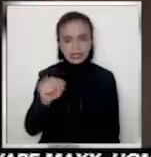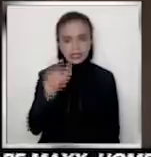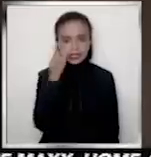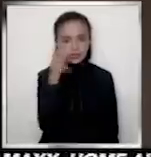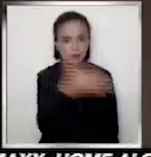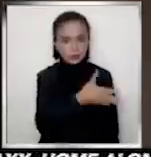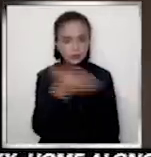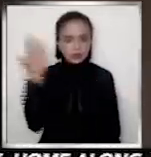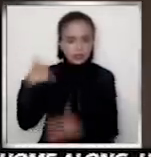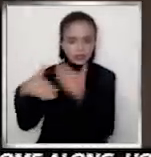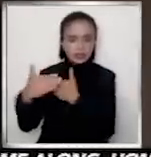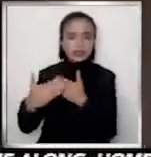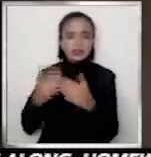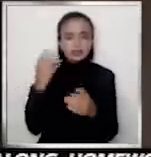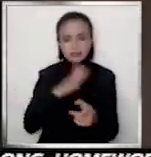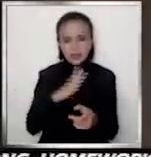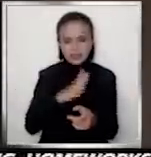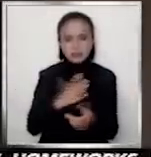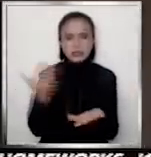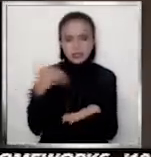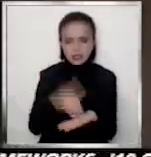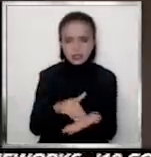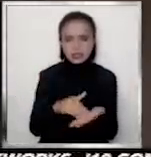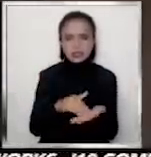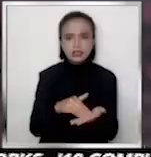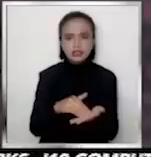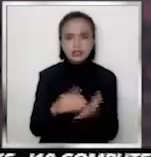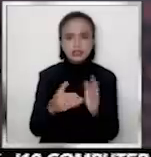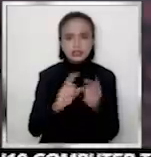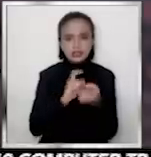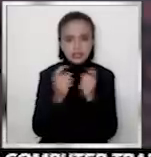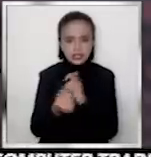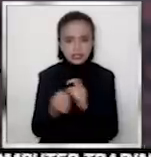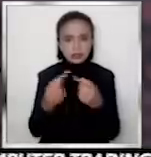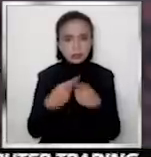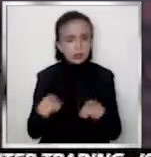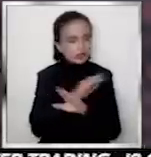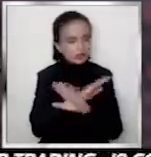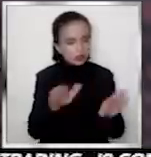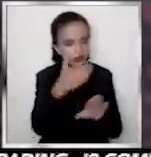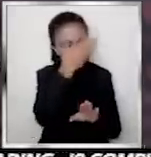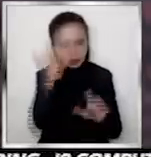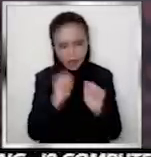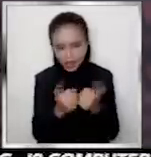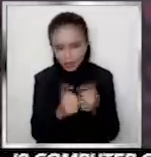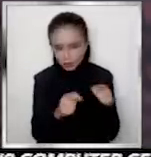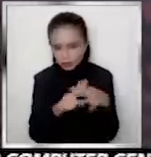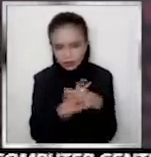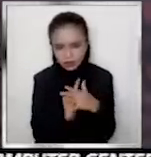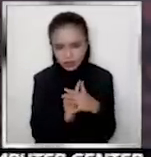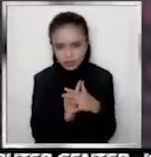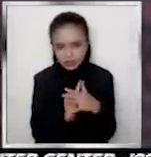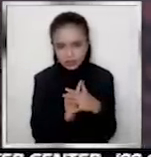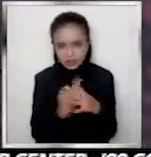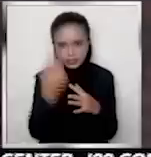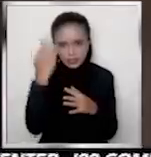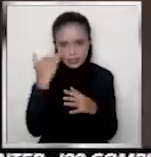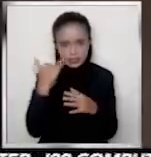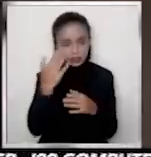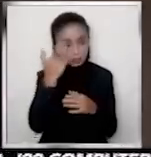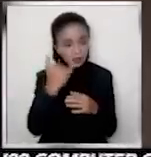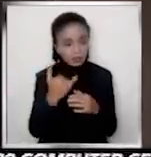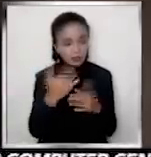to redirect. But don't forget where you started because you got to where you are because of the people who helped you because